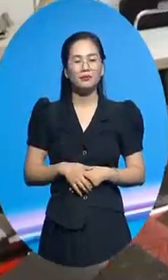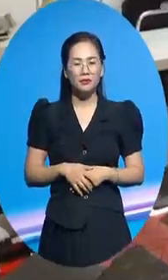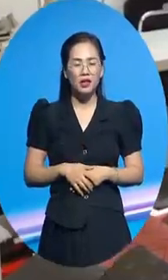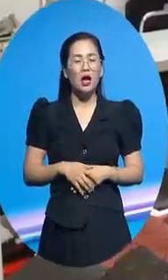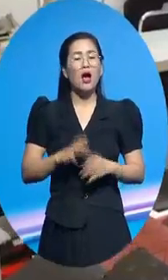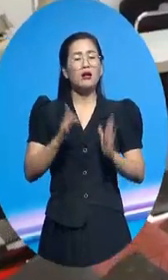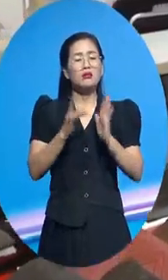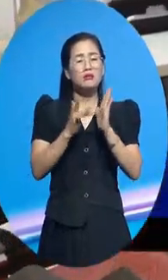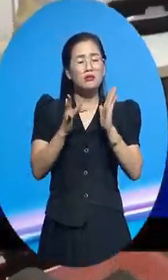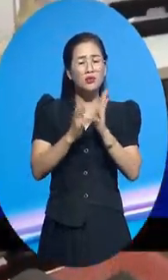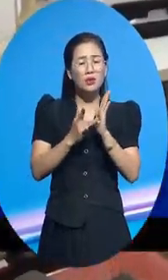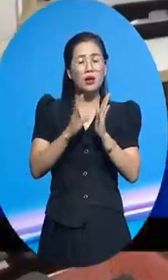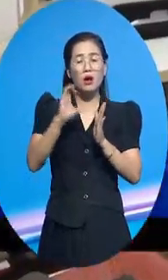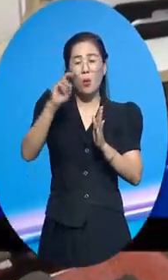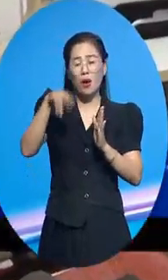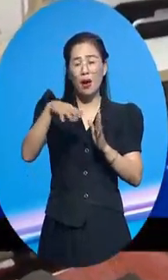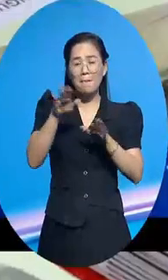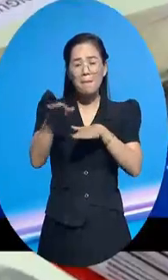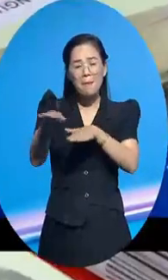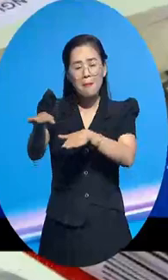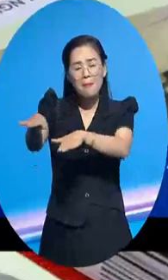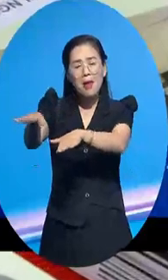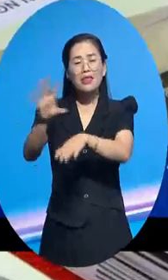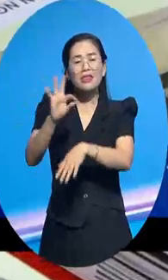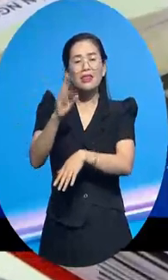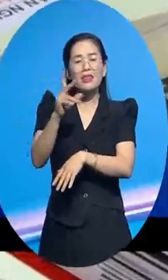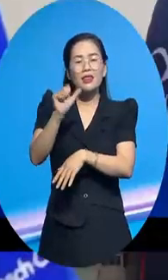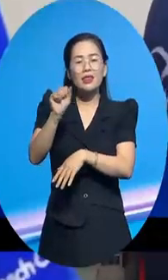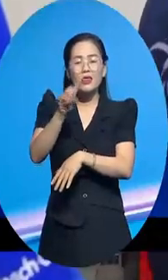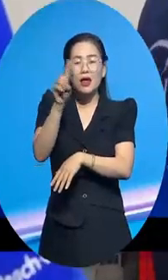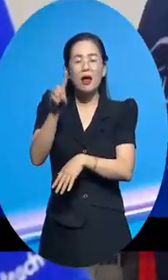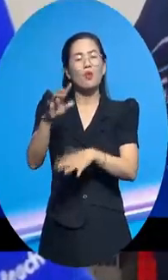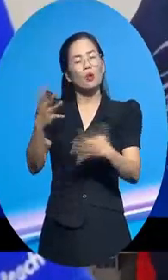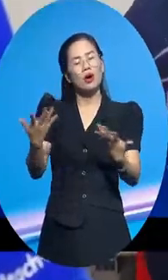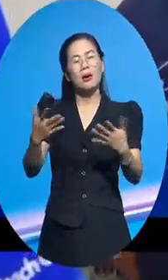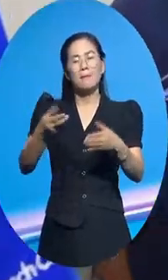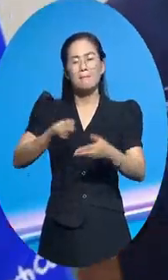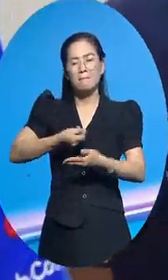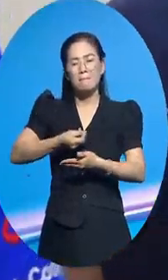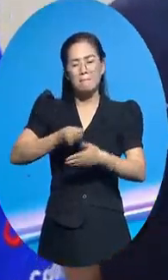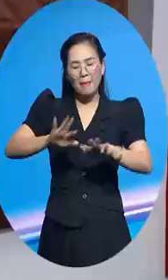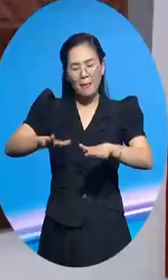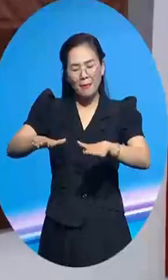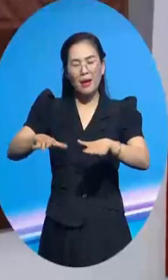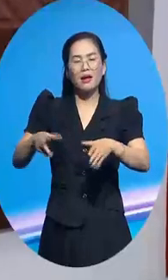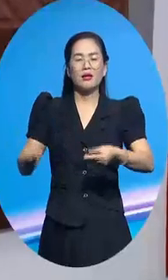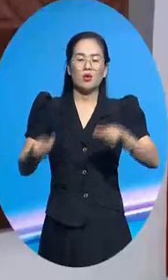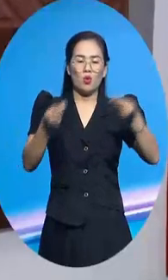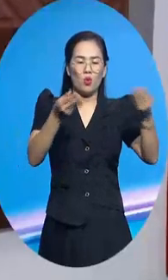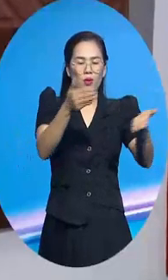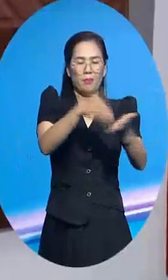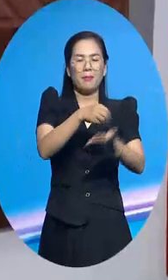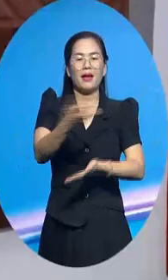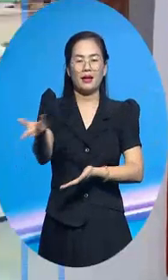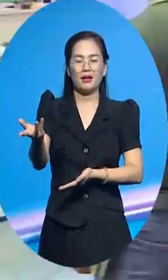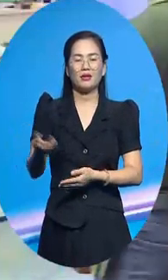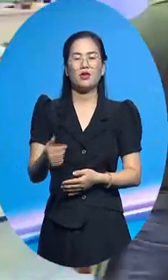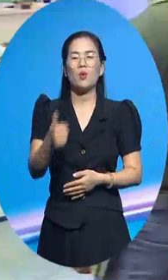cho các đối tác có nhu cầu, đào tạo kỹ thuật may thảm, cung cấp máy may, máy viền và các phụ kiện liên quan ngành may thảm.